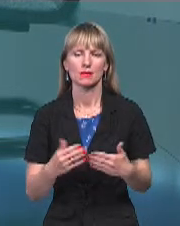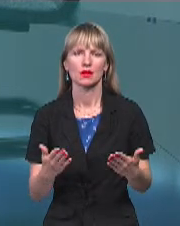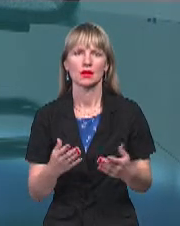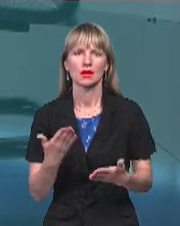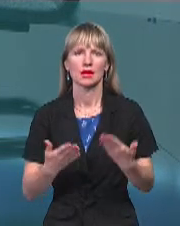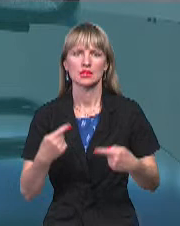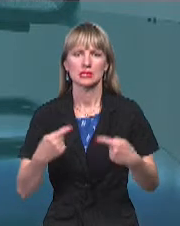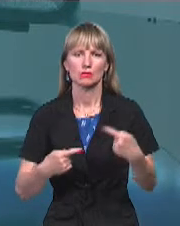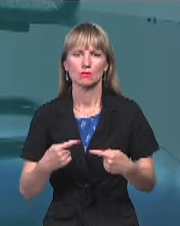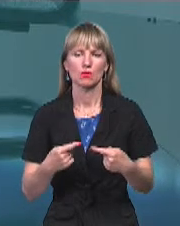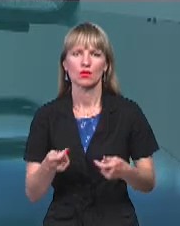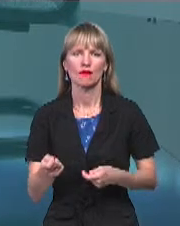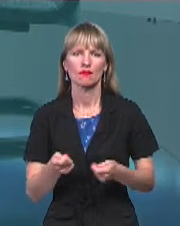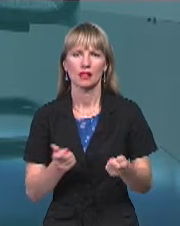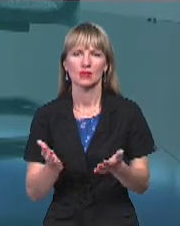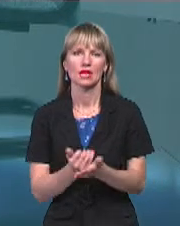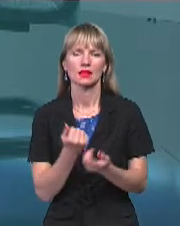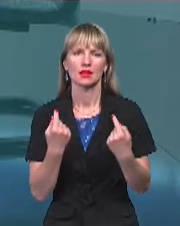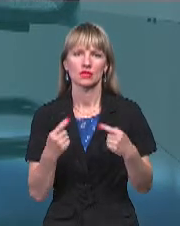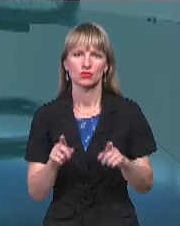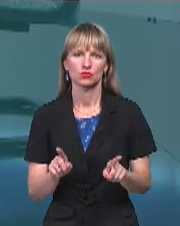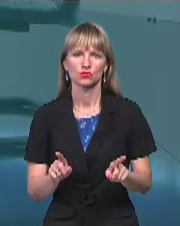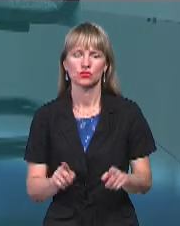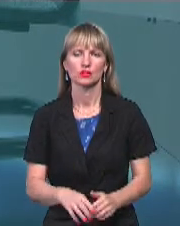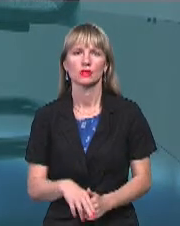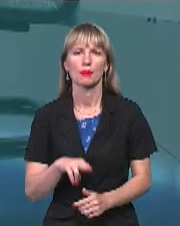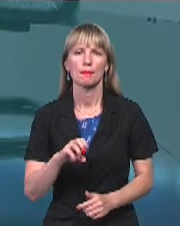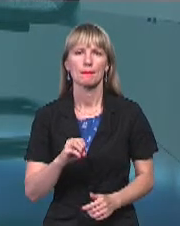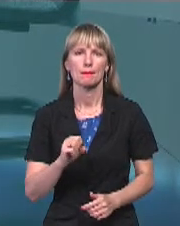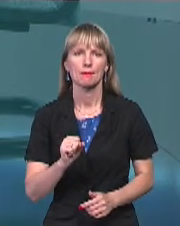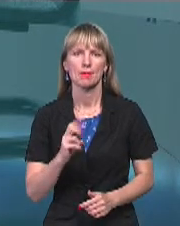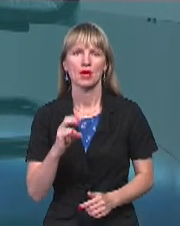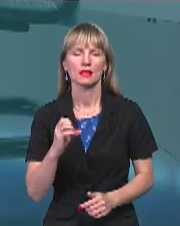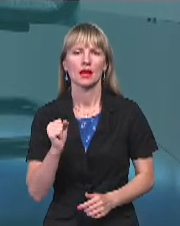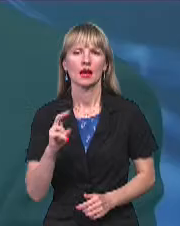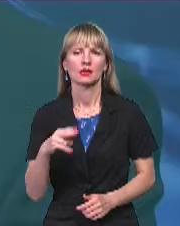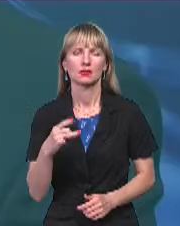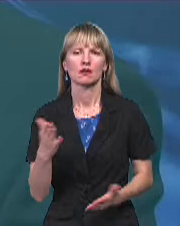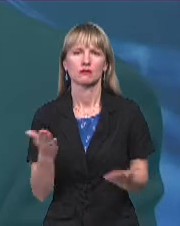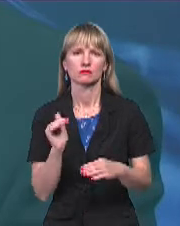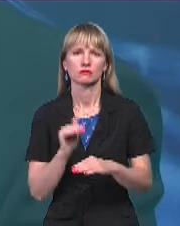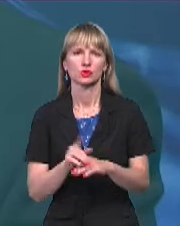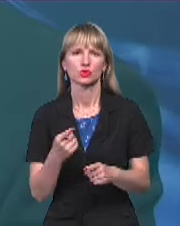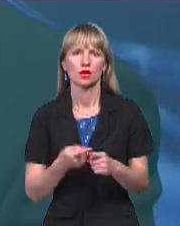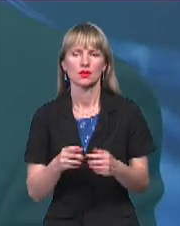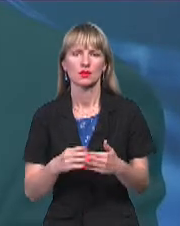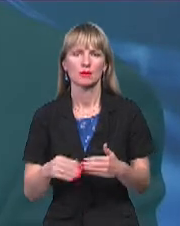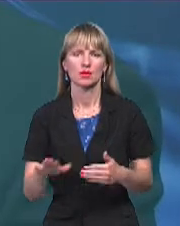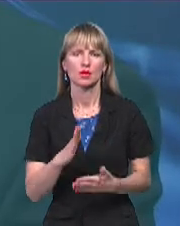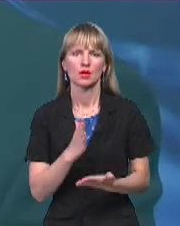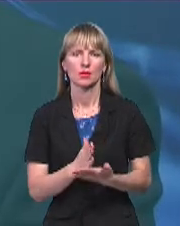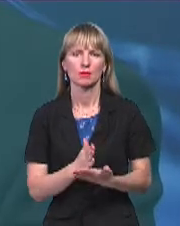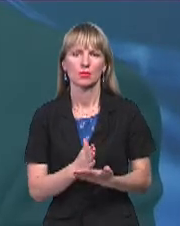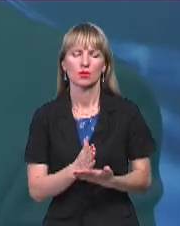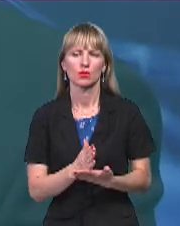спорний, влада знайде інший. Пане Андрію, да. А яким чином з'ясувалося, що ці ділянки мають спірний